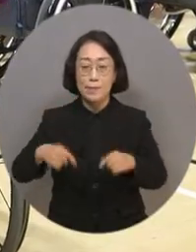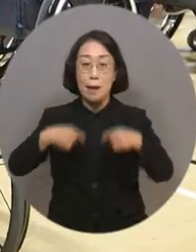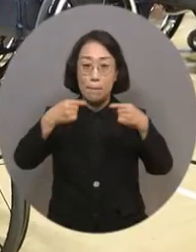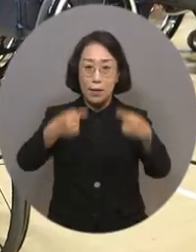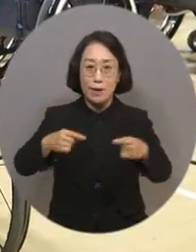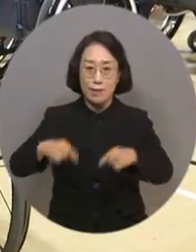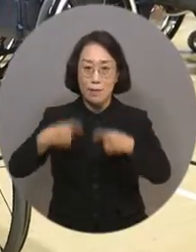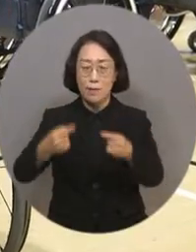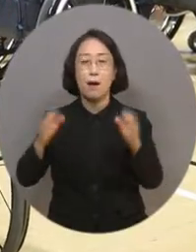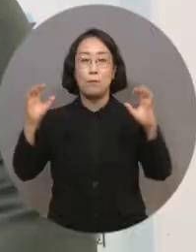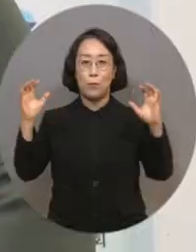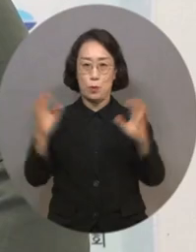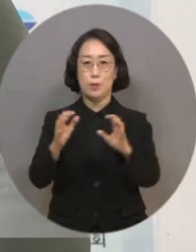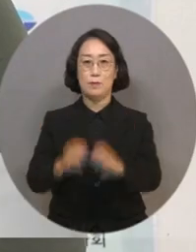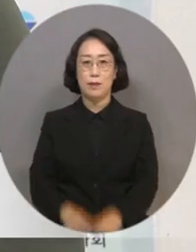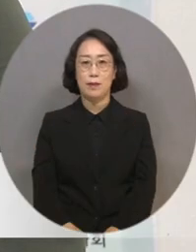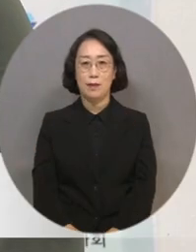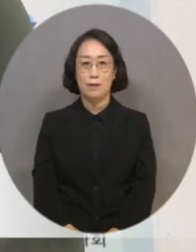참가했습니다.